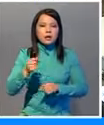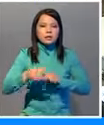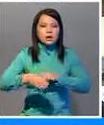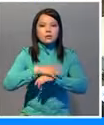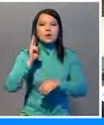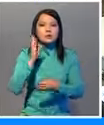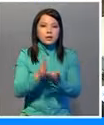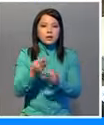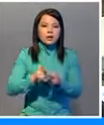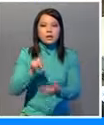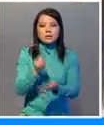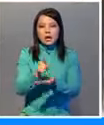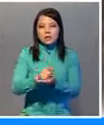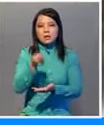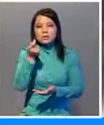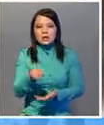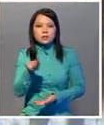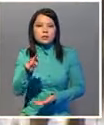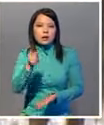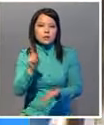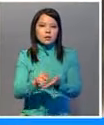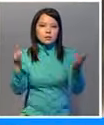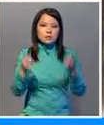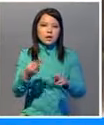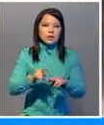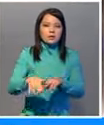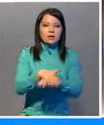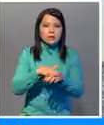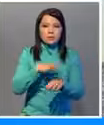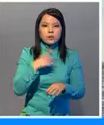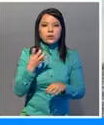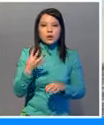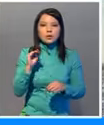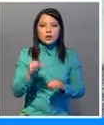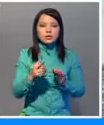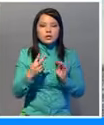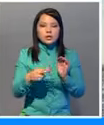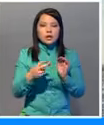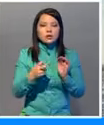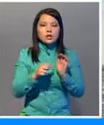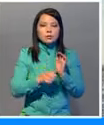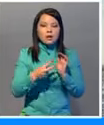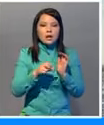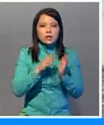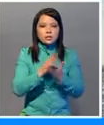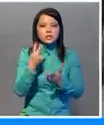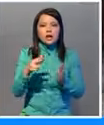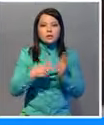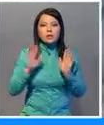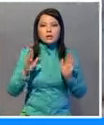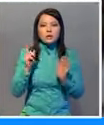барлар салықты бірнеше есе артық төлейді. Мәселен, оңтүстік Қазақстанда 104,426 қожалық болса, оның 28-інде